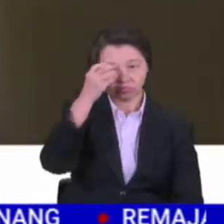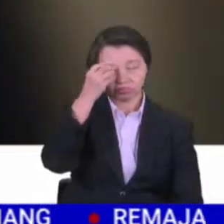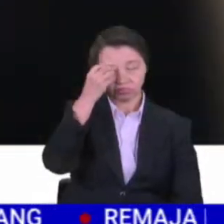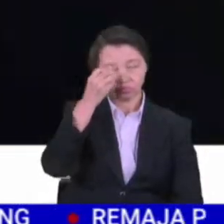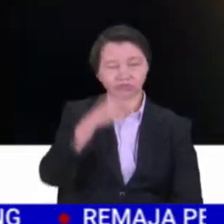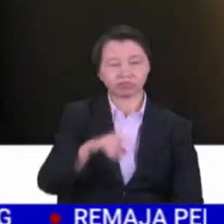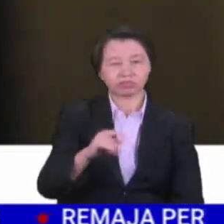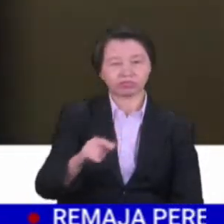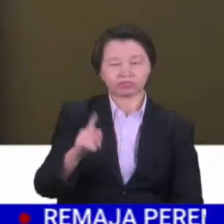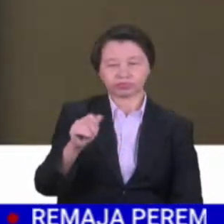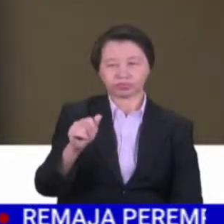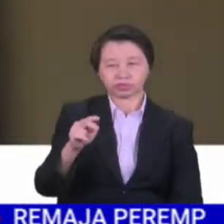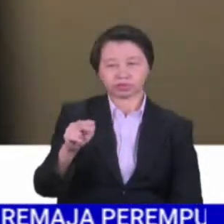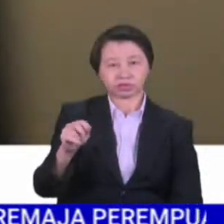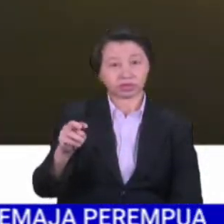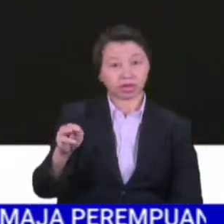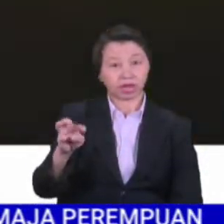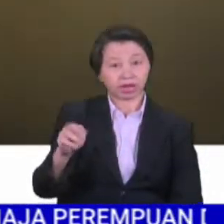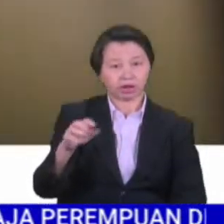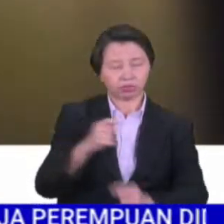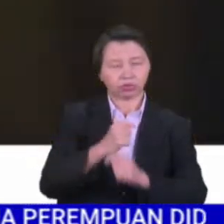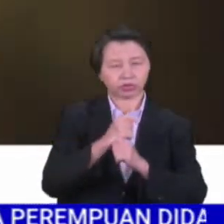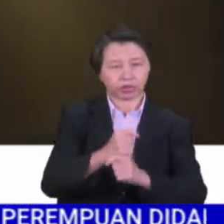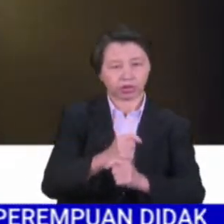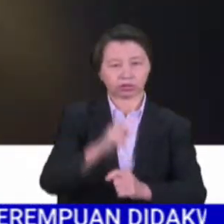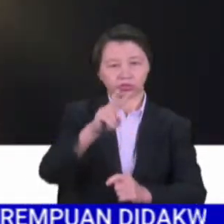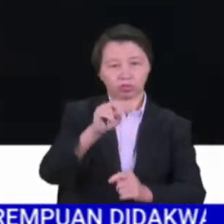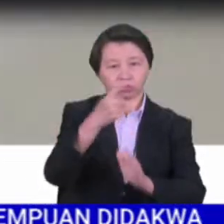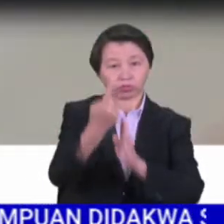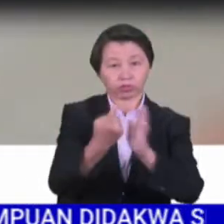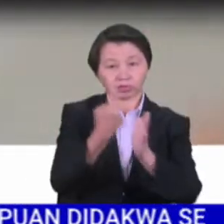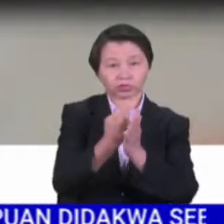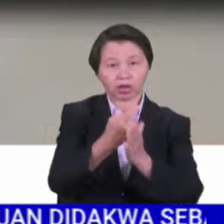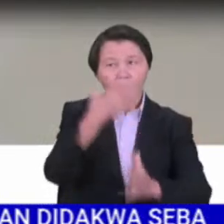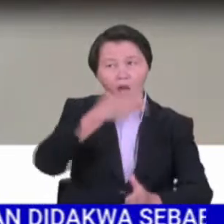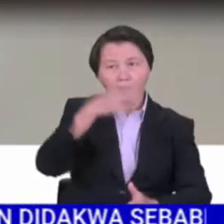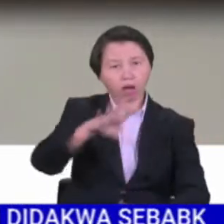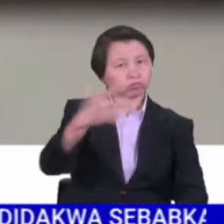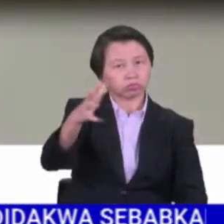tengkorak titanium dan berkata ia boleh bertahan selama 20 jam dan tidak panas.